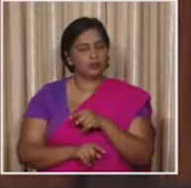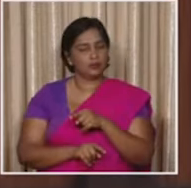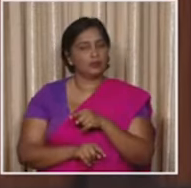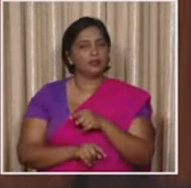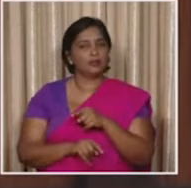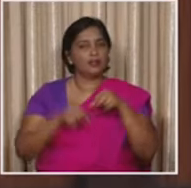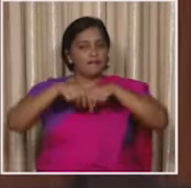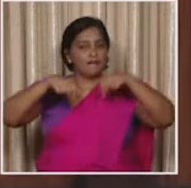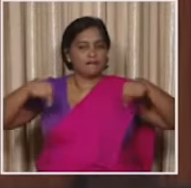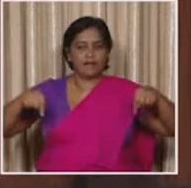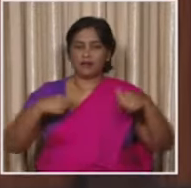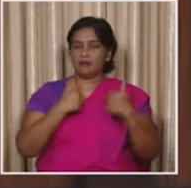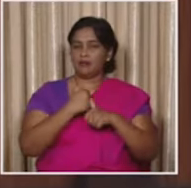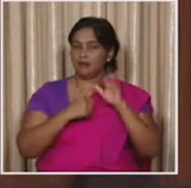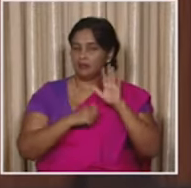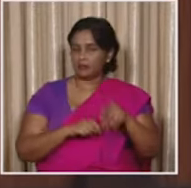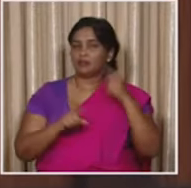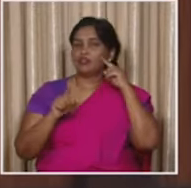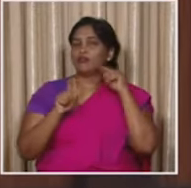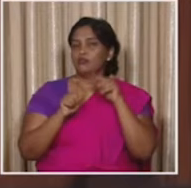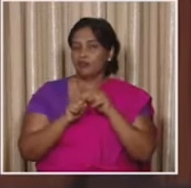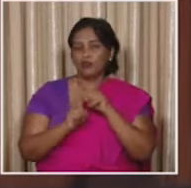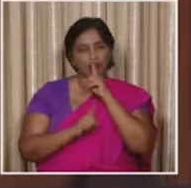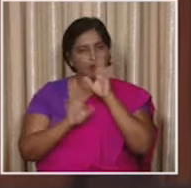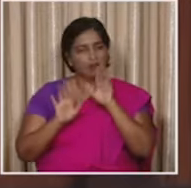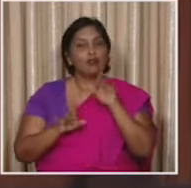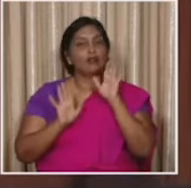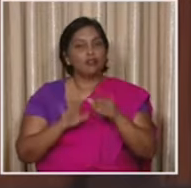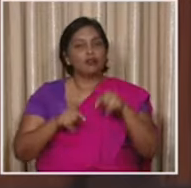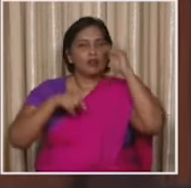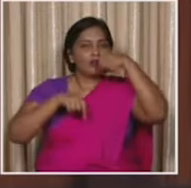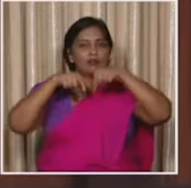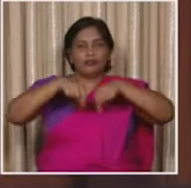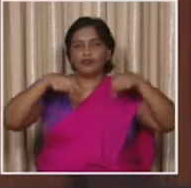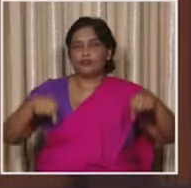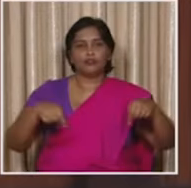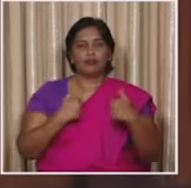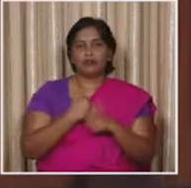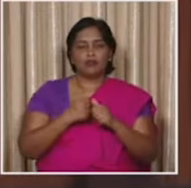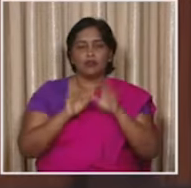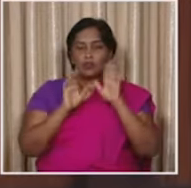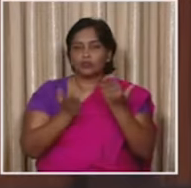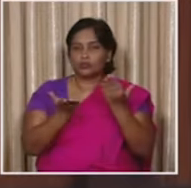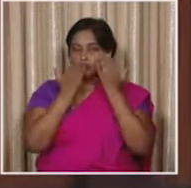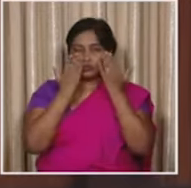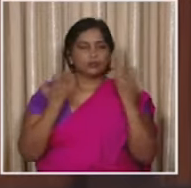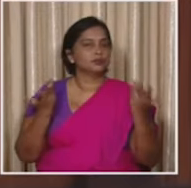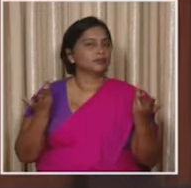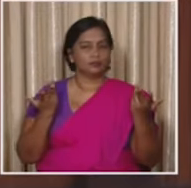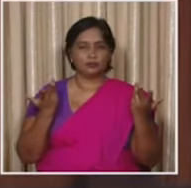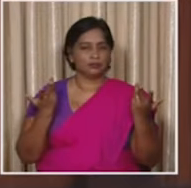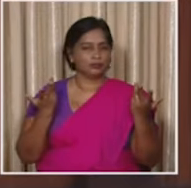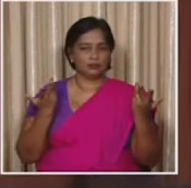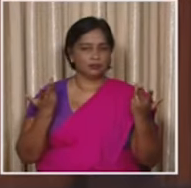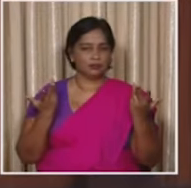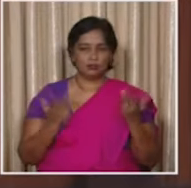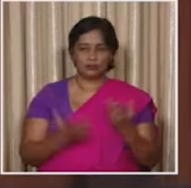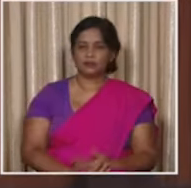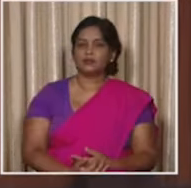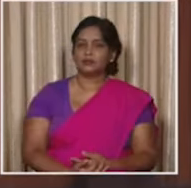தென்னை தோட்டங்கள் வைத்திருக்கிறவர்கள் புதிய நோய் வருவதாக நாங்கள் அறிகிறோம். ஏன் எங்களுடைய பிரதேசத்திலே விவசாயம் அளிக்கிற பல விடயங்கள் இருக்கு. ஆனால்